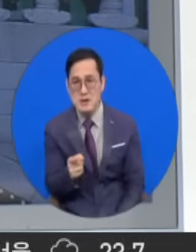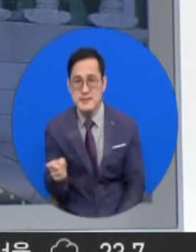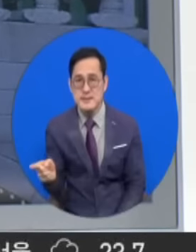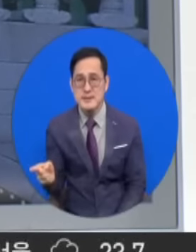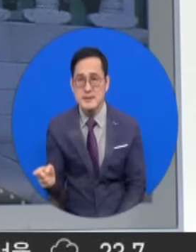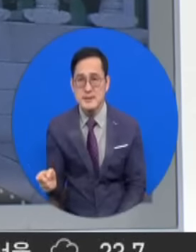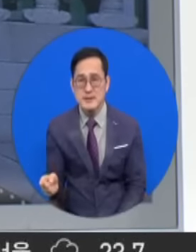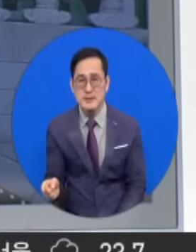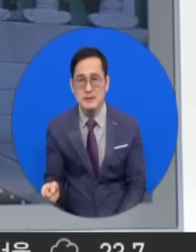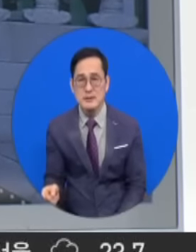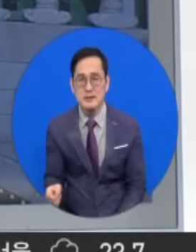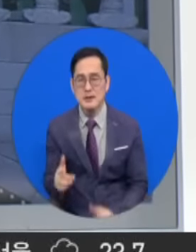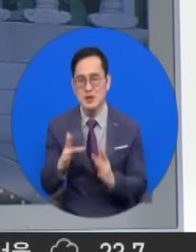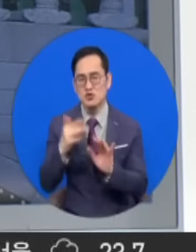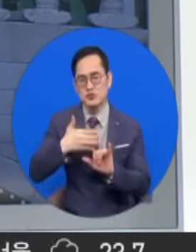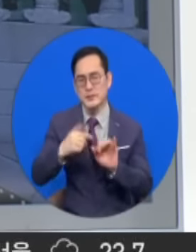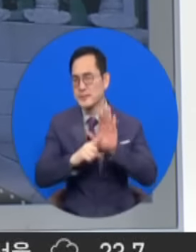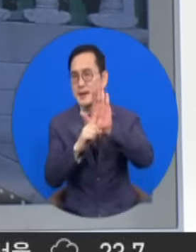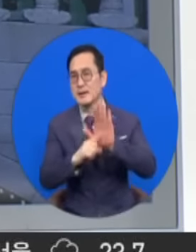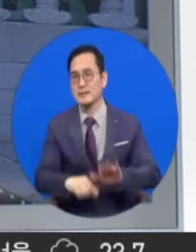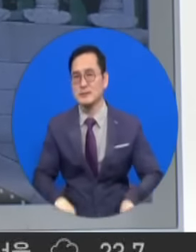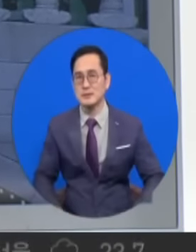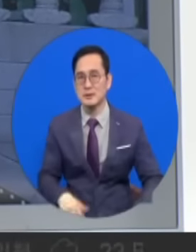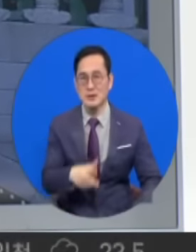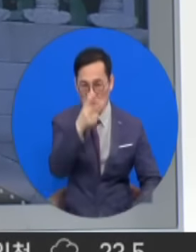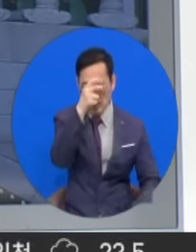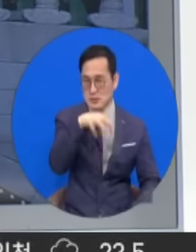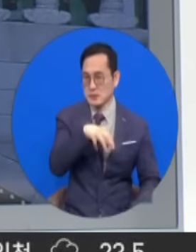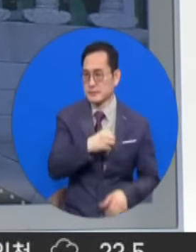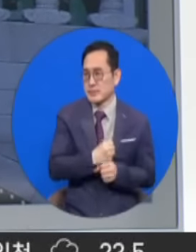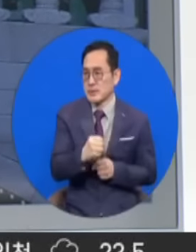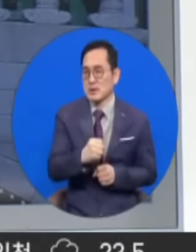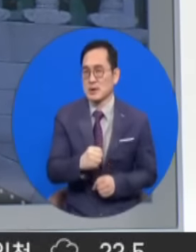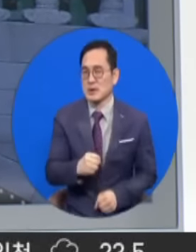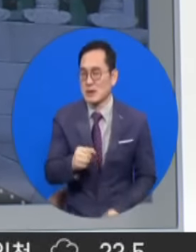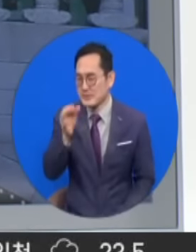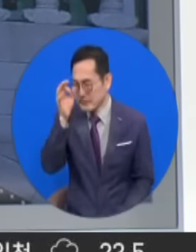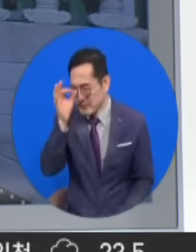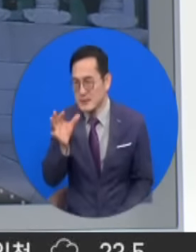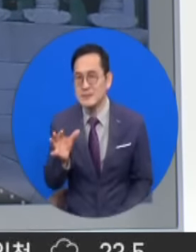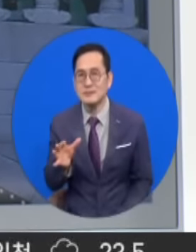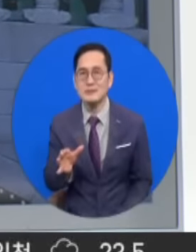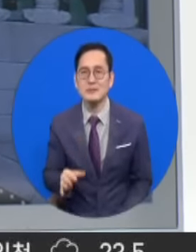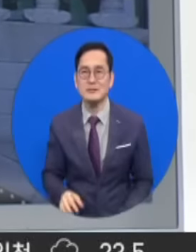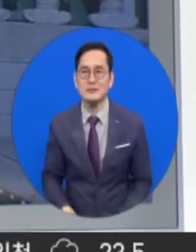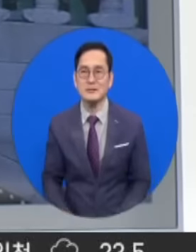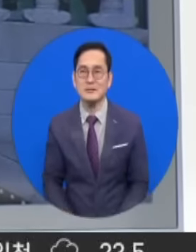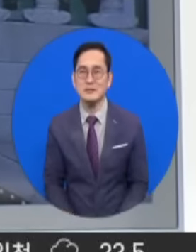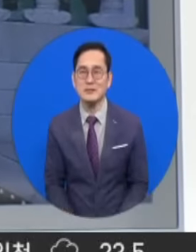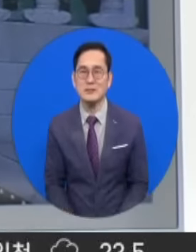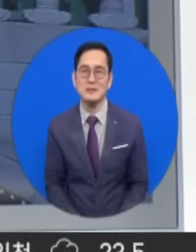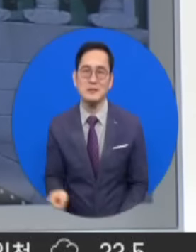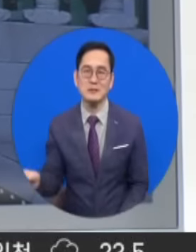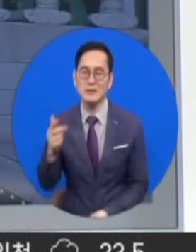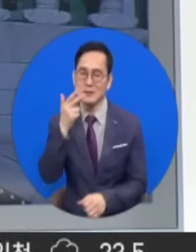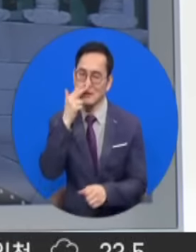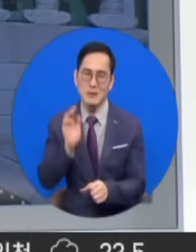밀어붙였다라는 걸 유튜브에 공개했고 결국 동탄경찰서도 잘못을 인정한 상황 아니겠습니까? 아, 이게 억울해요.